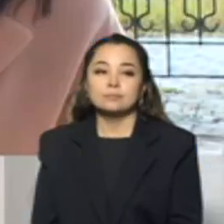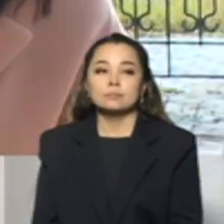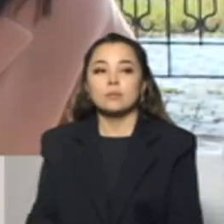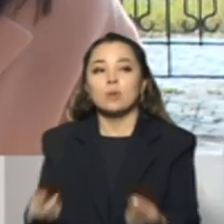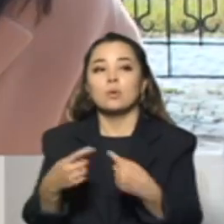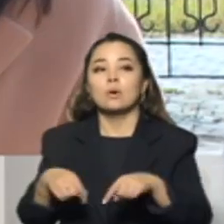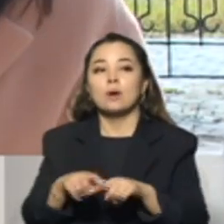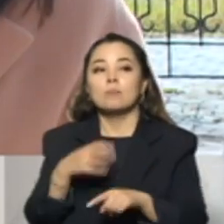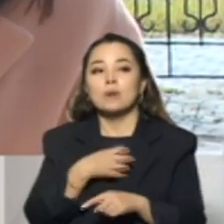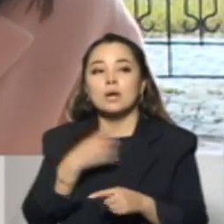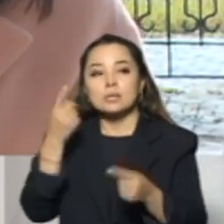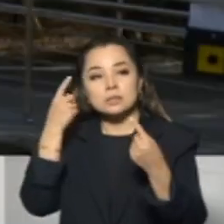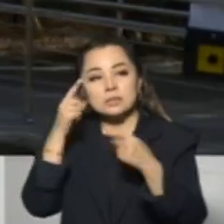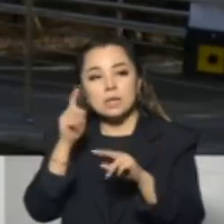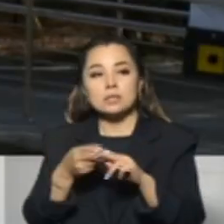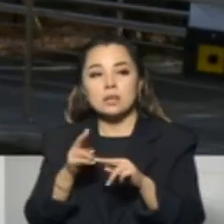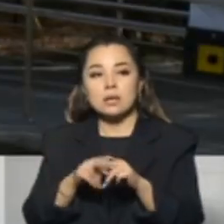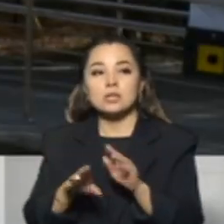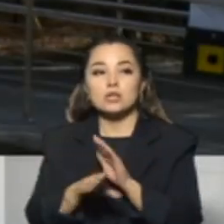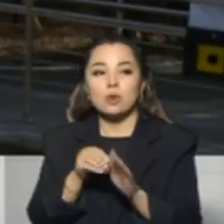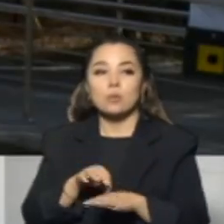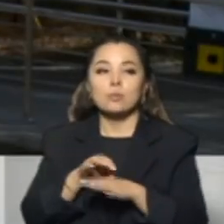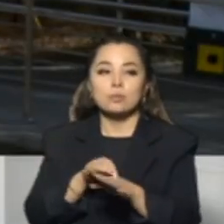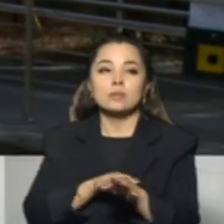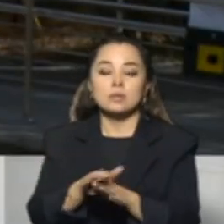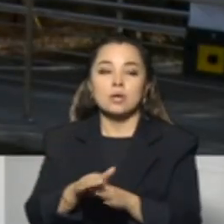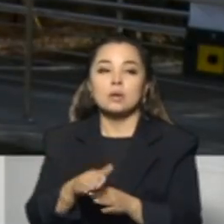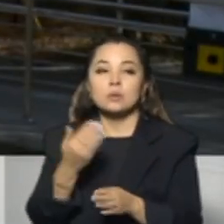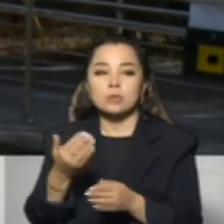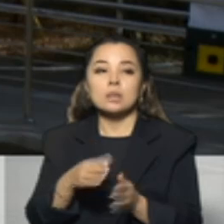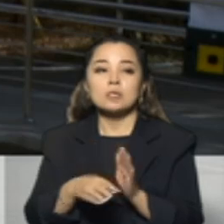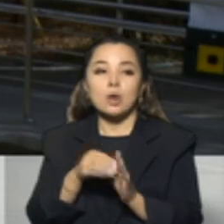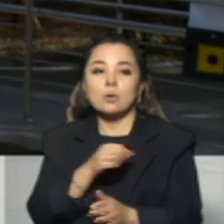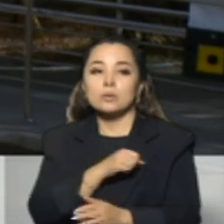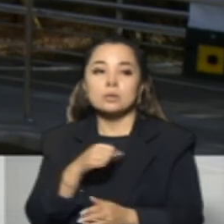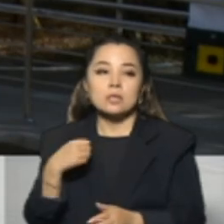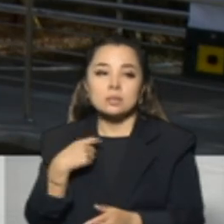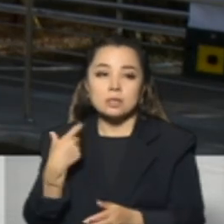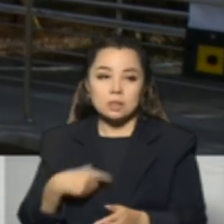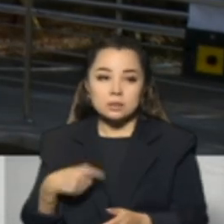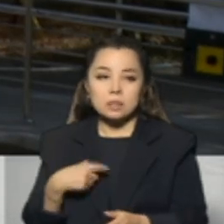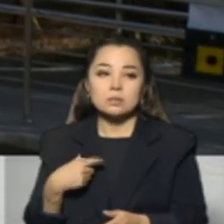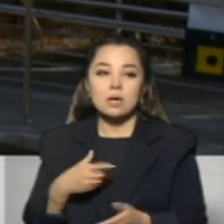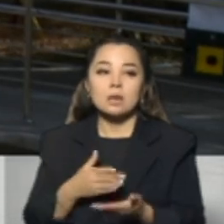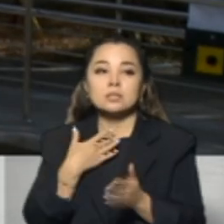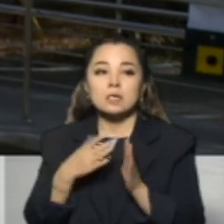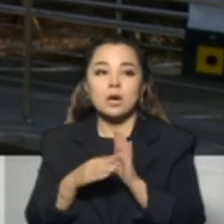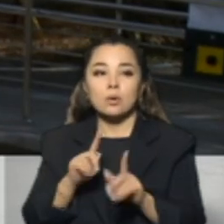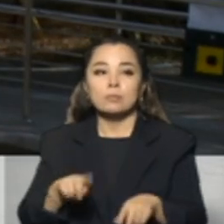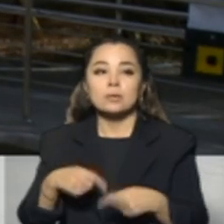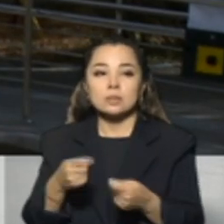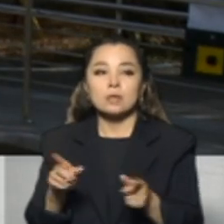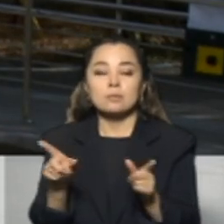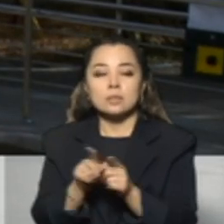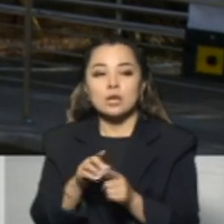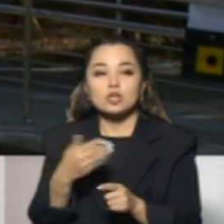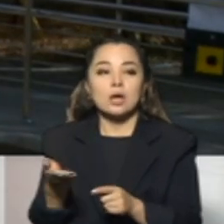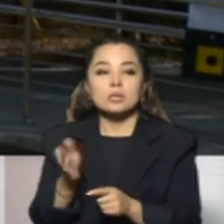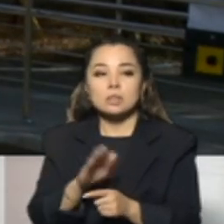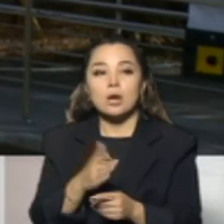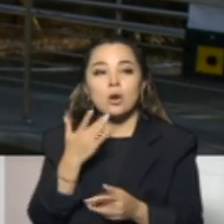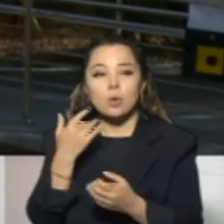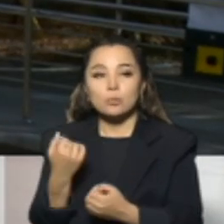Қоғам үшін маңызды идеяны референдум түрінде таңдауға өздерінің де мына сайлаушылармен бірге жан-жақты